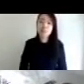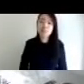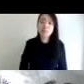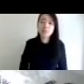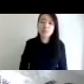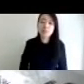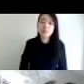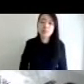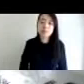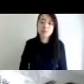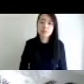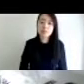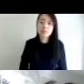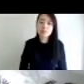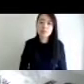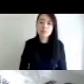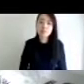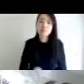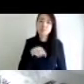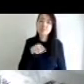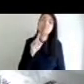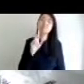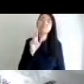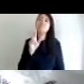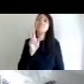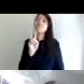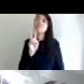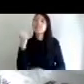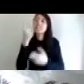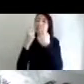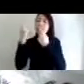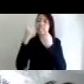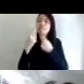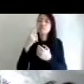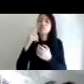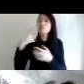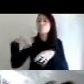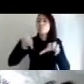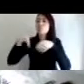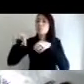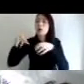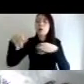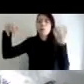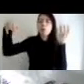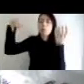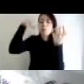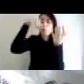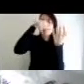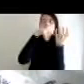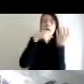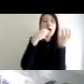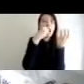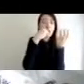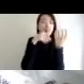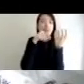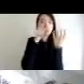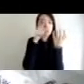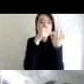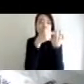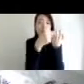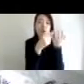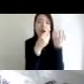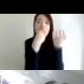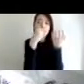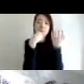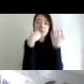就係、是、吸引唔同嘅動物去食佢啦，咁就傳播種子嘅。咁亦都有一啲咧花。